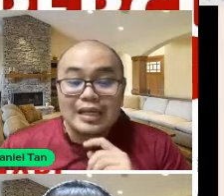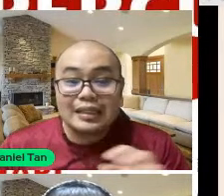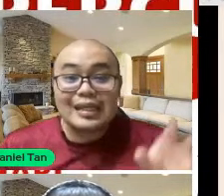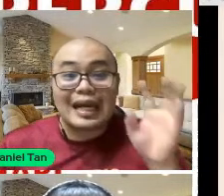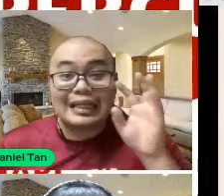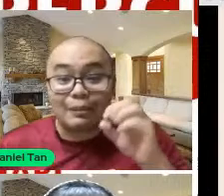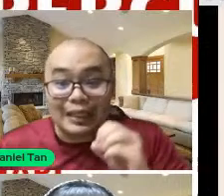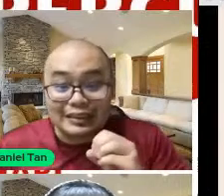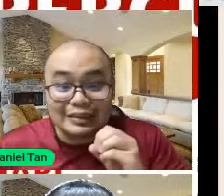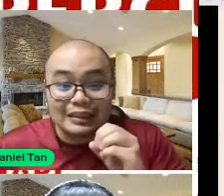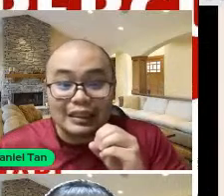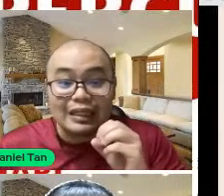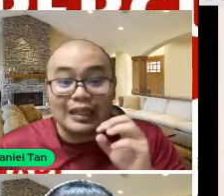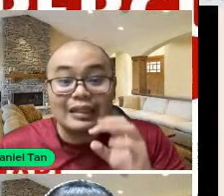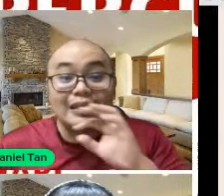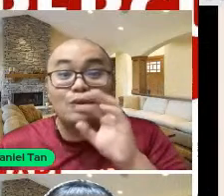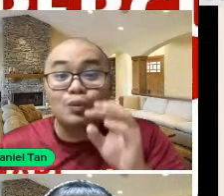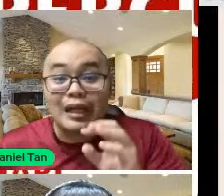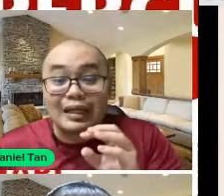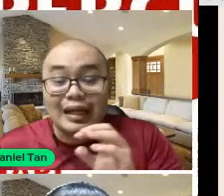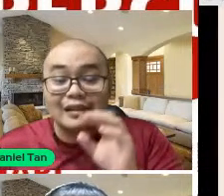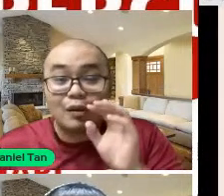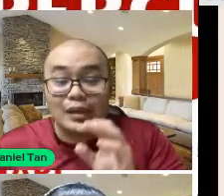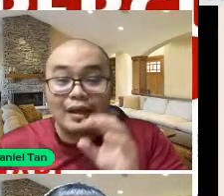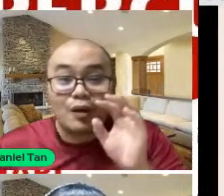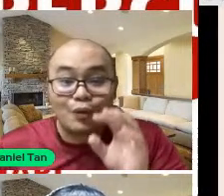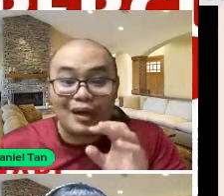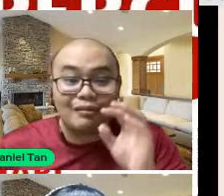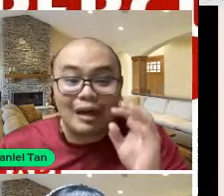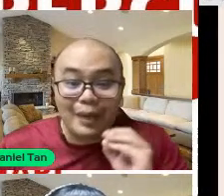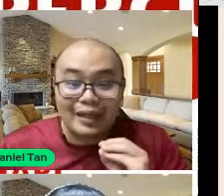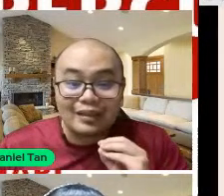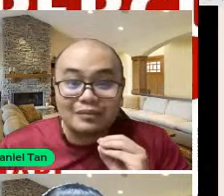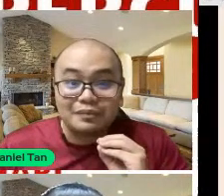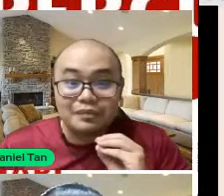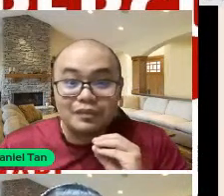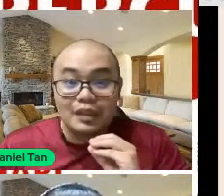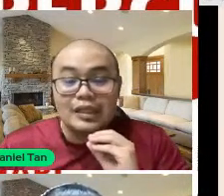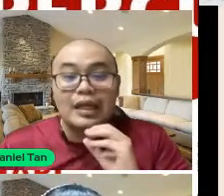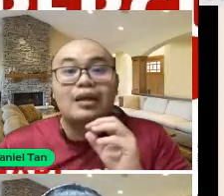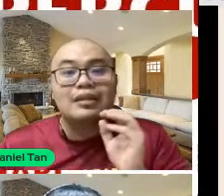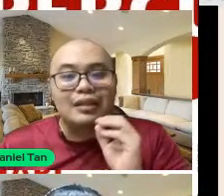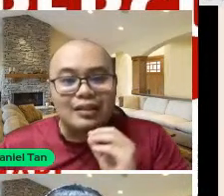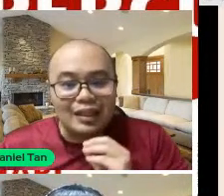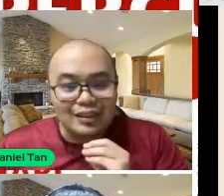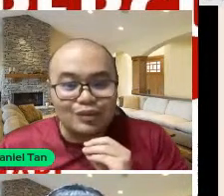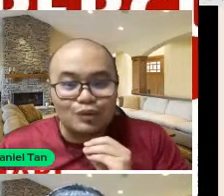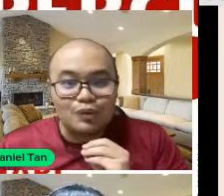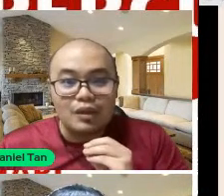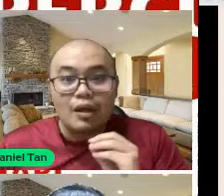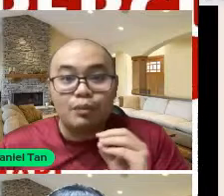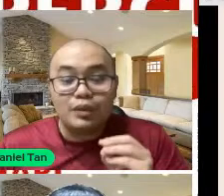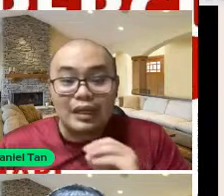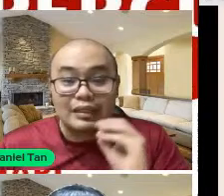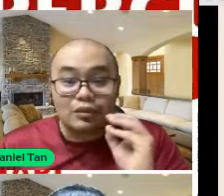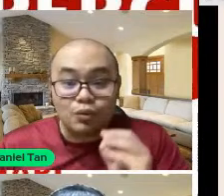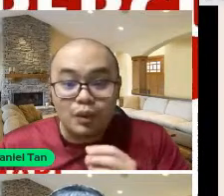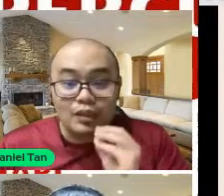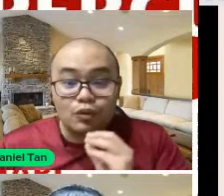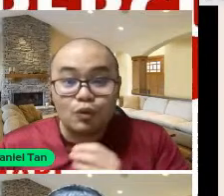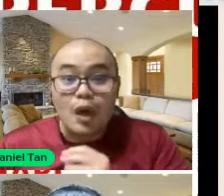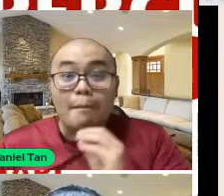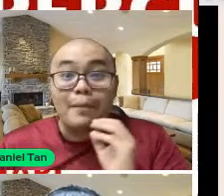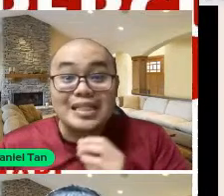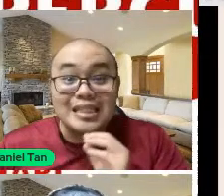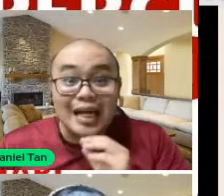ini diadaptasi dan digunakan oleh orang ramai dengan itu budak